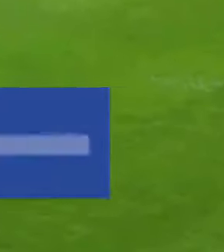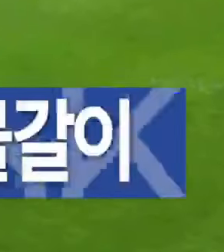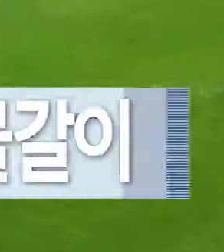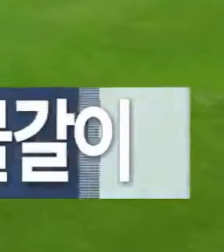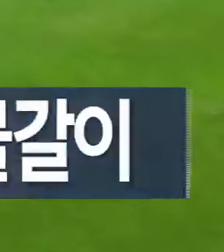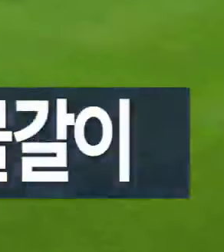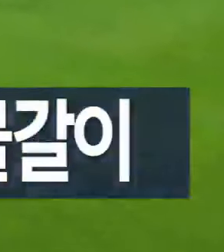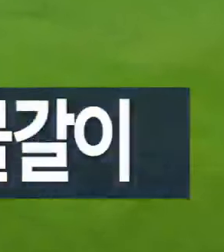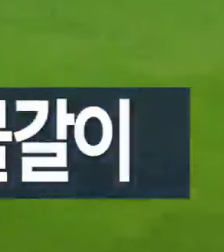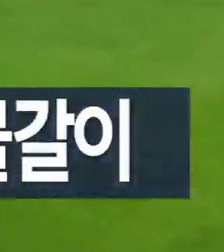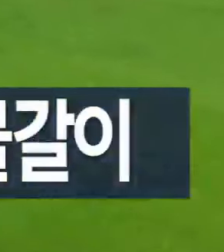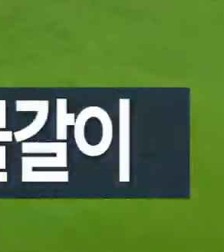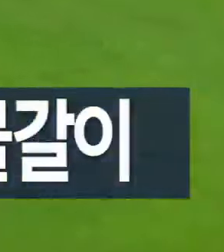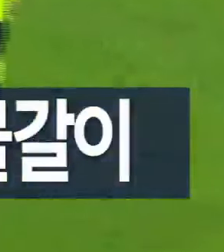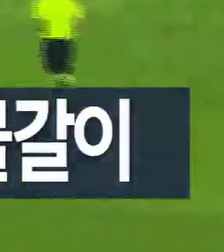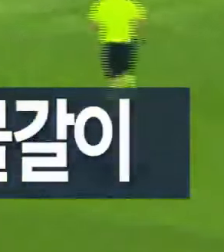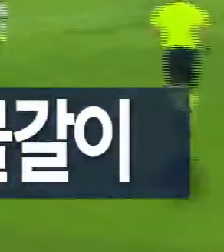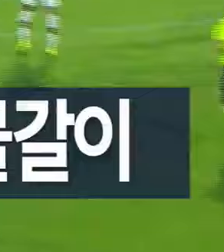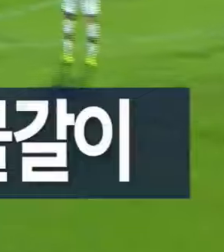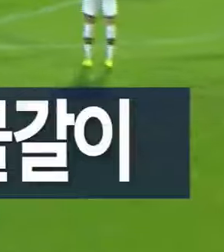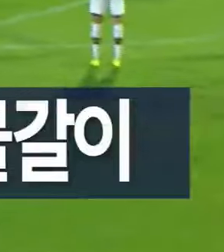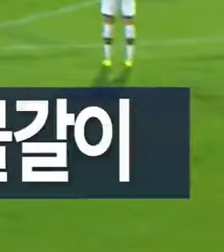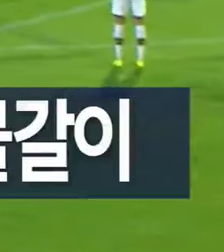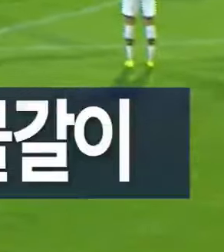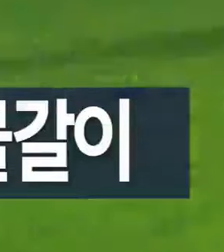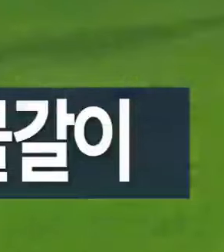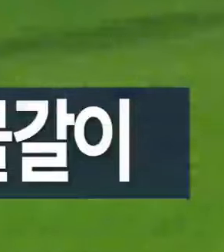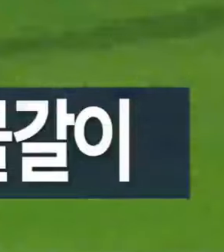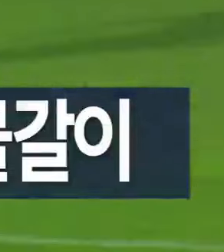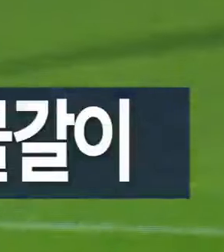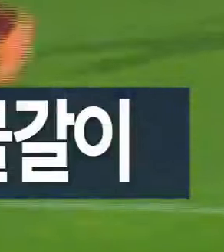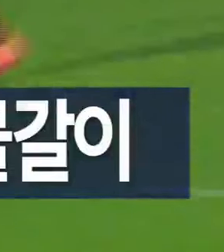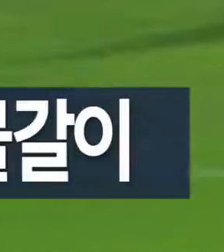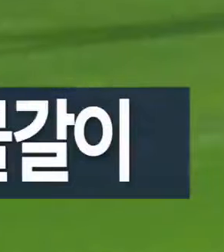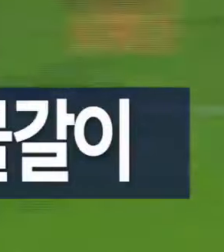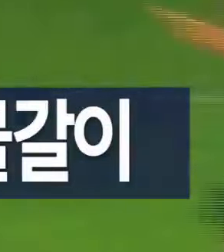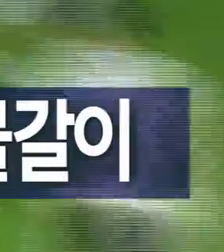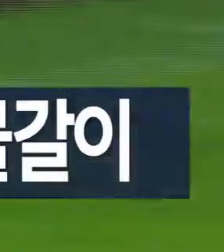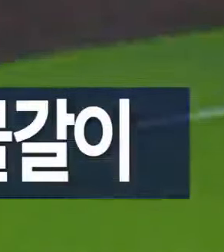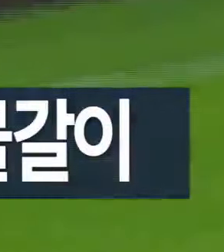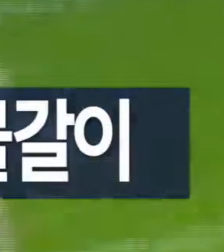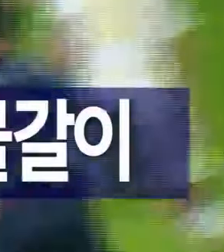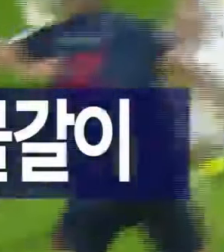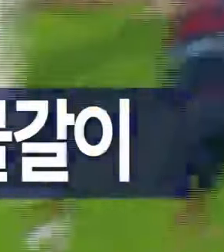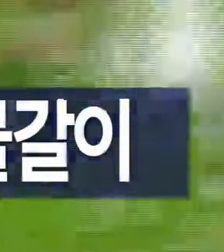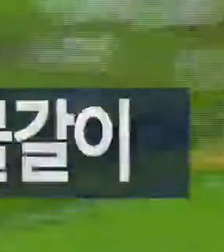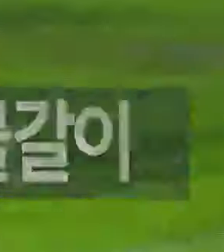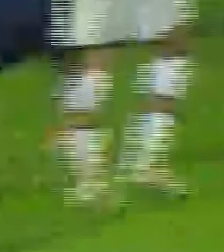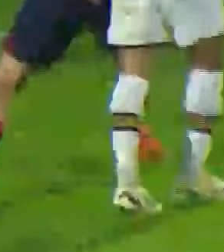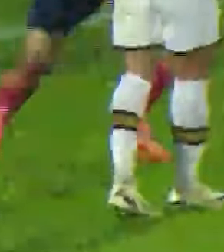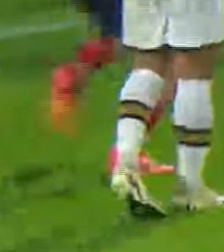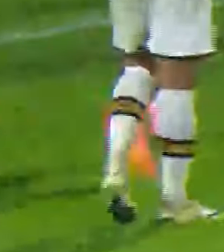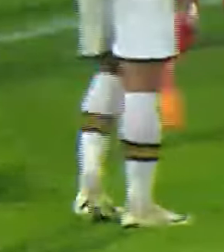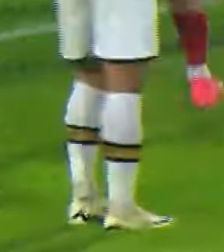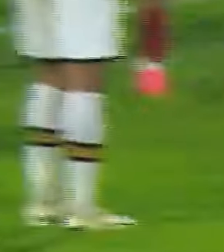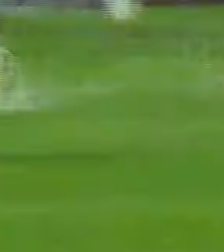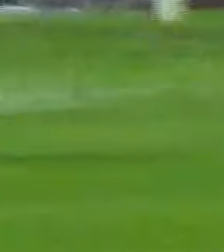빈약한 공격력에 승리를 거두지 못하는 충북 청주FC가 플레이오프 진출을 위한 승부수를 던졌습니다.